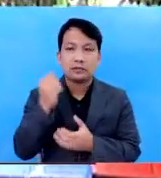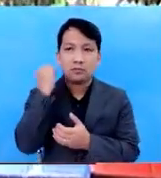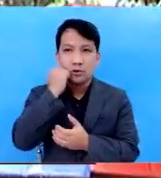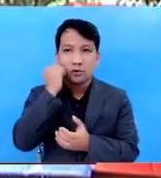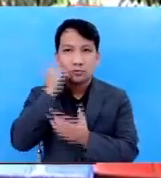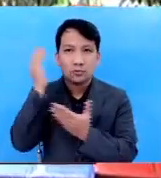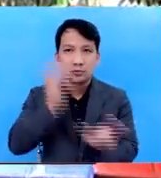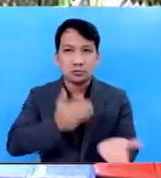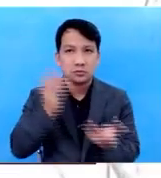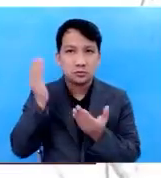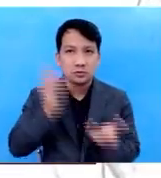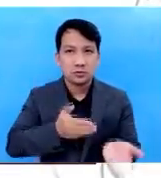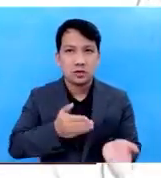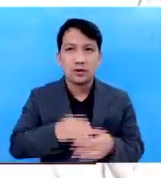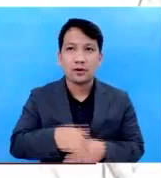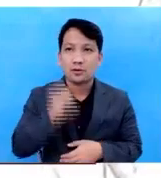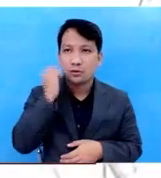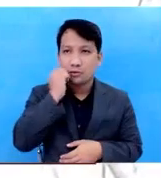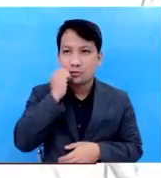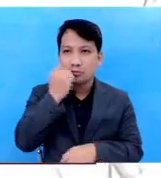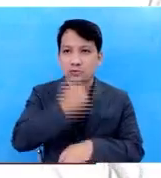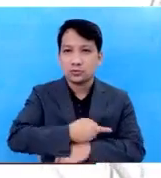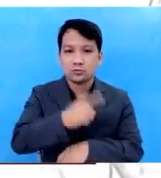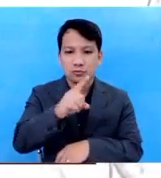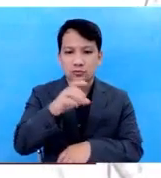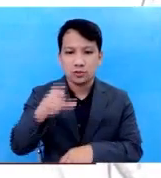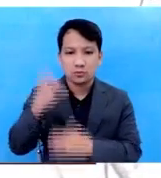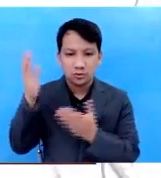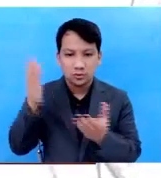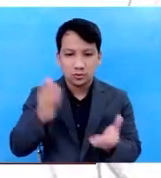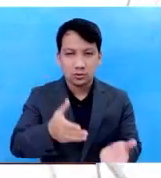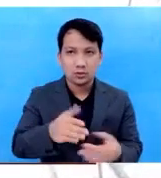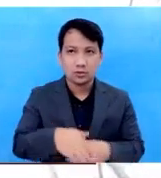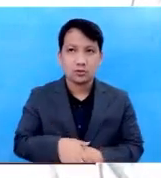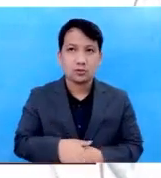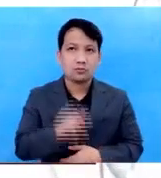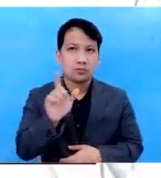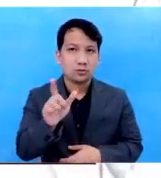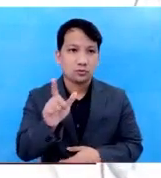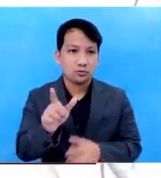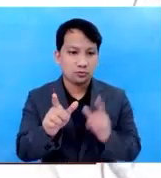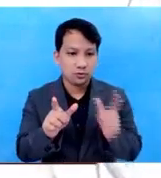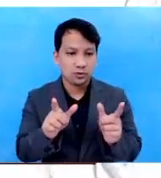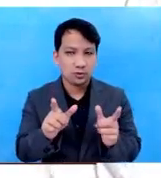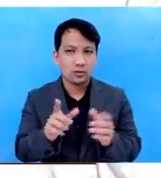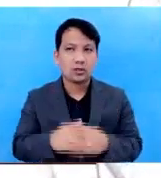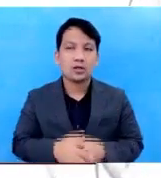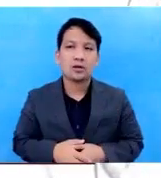dating. Pag umorder po kami ng hundreds, dinadara mga 20s, ganun lang.